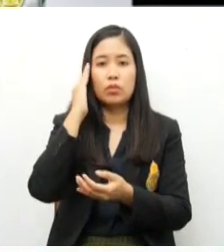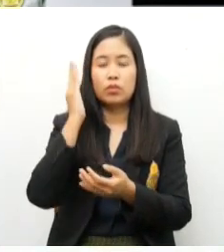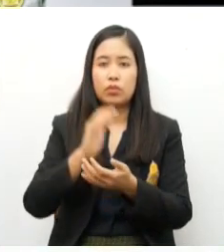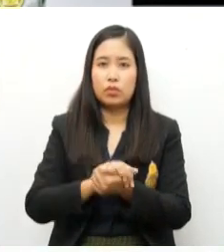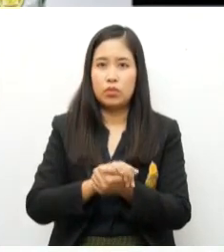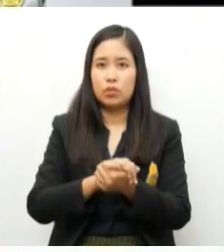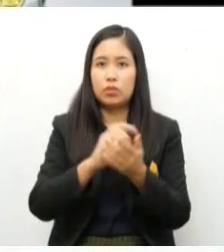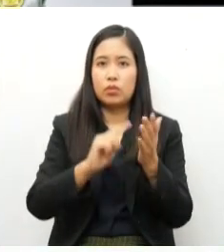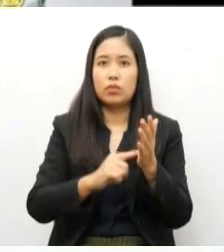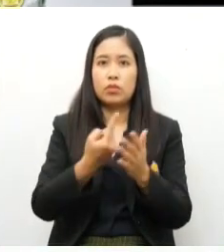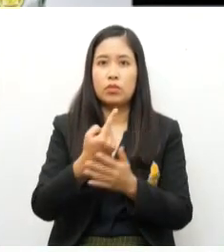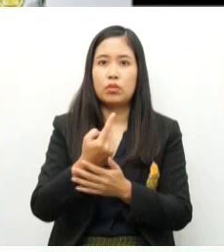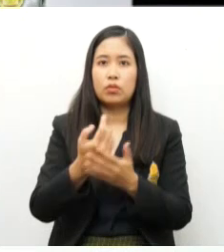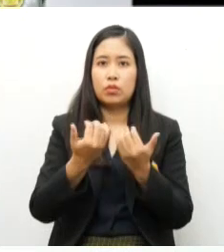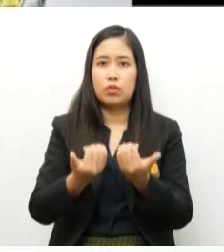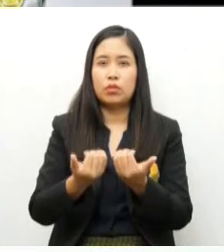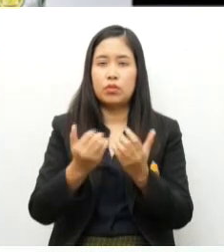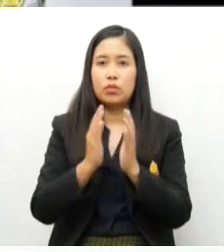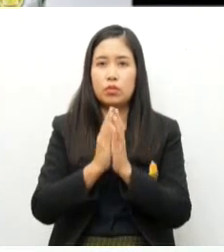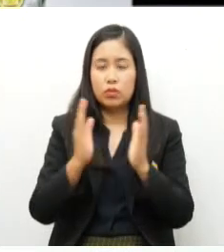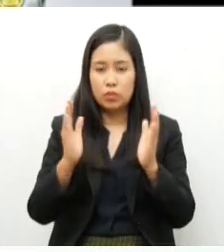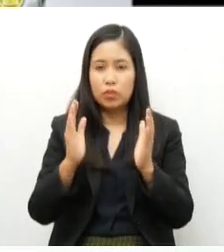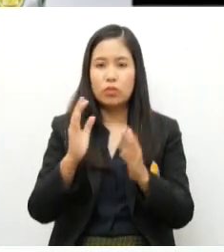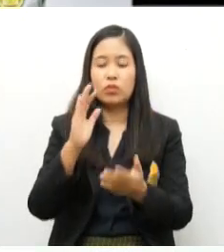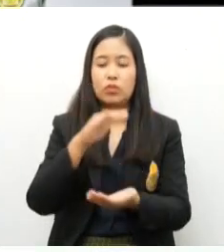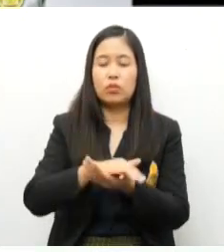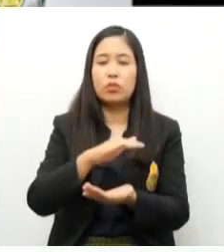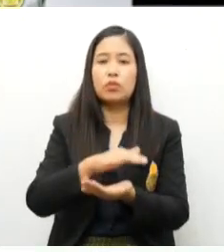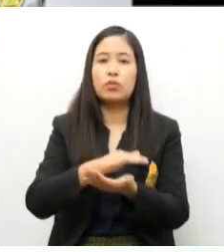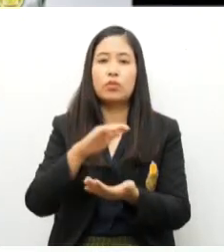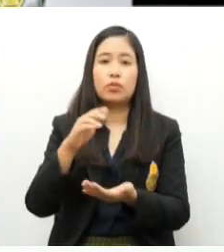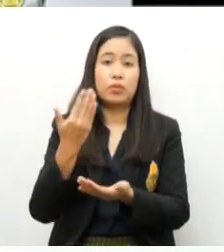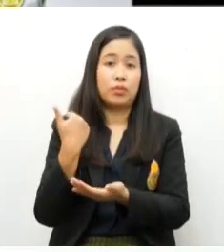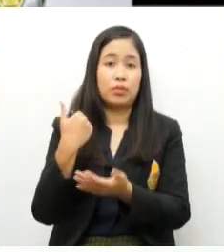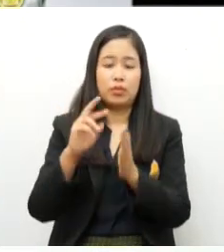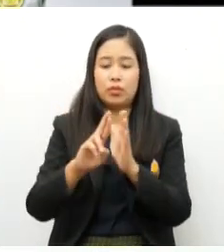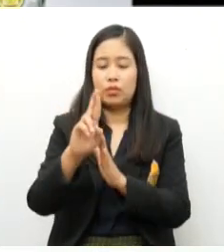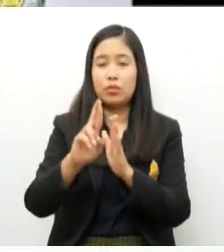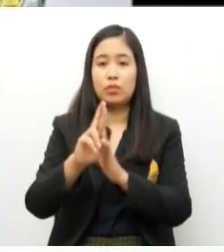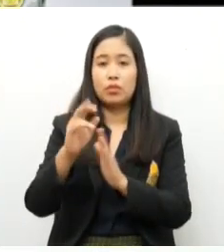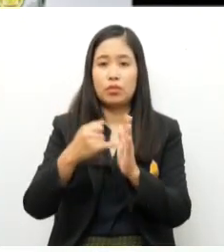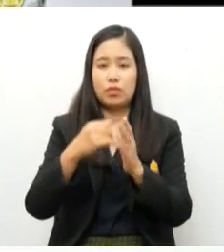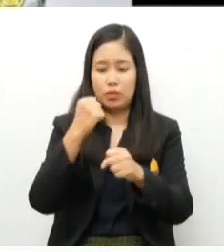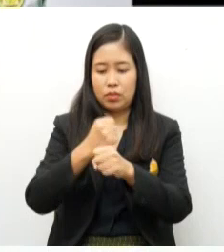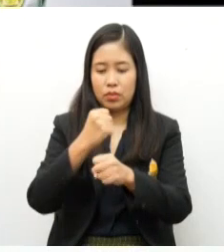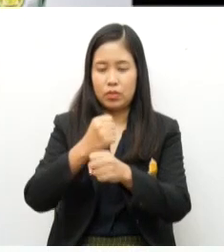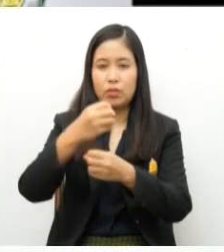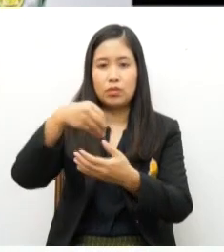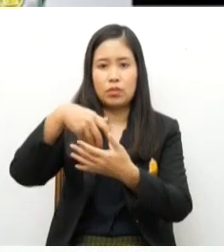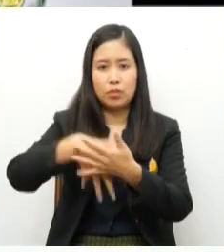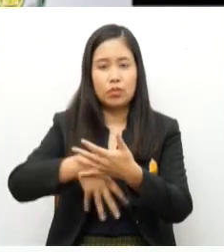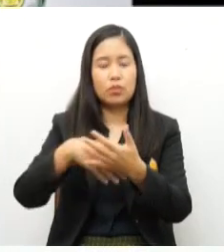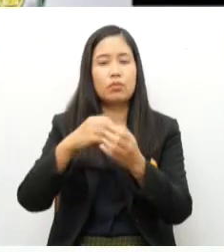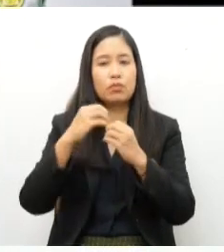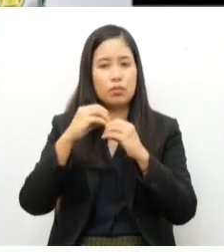ก็ขอขอบคุณทางโรงเรียนบ้านดู่สหราชพัฒนาคารจังหวัดเชียงรายที่ได้กรุณานำโมเดลนะครับมานำเสนอซึ่